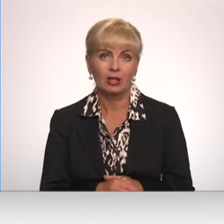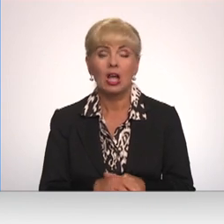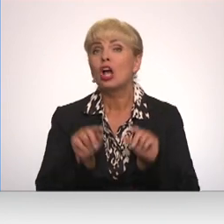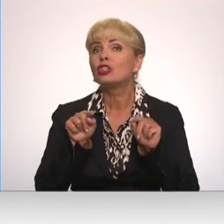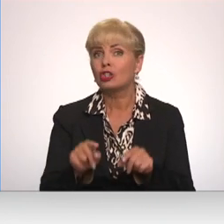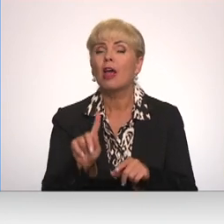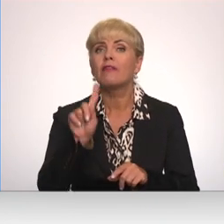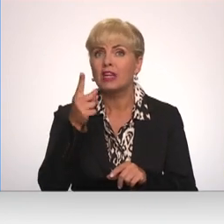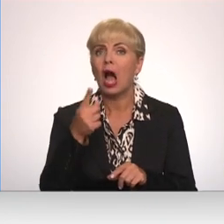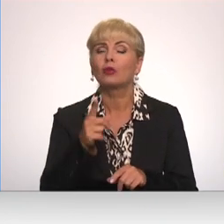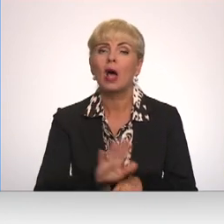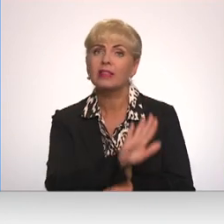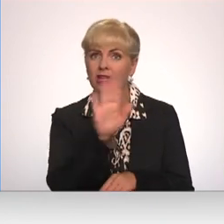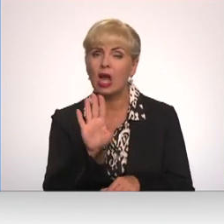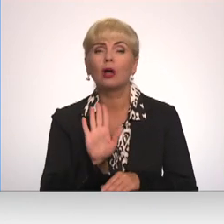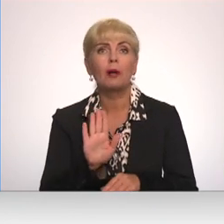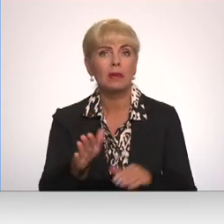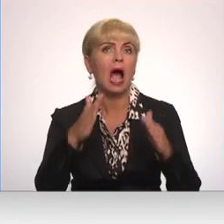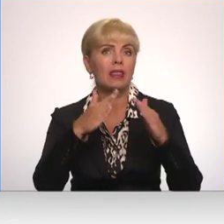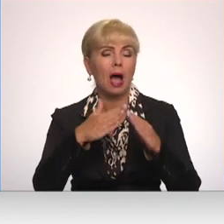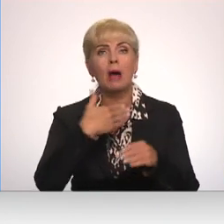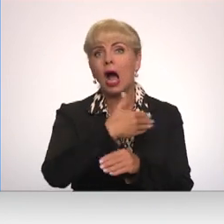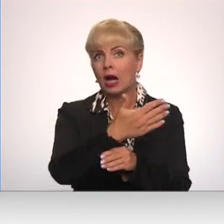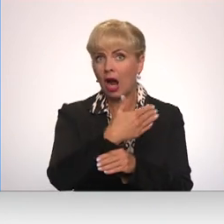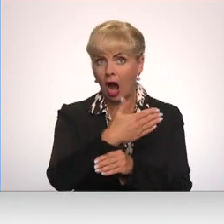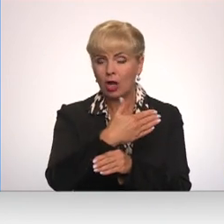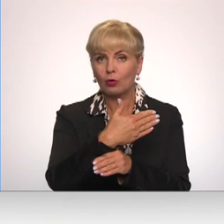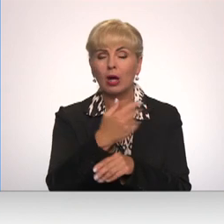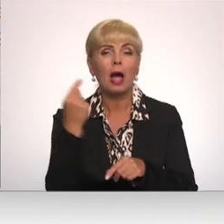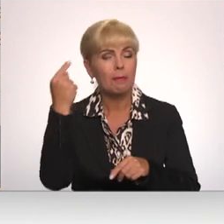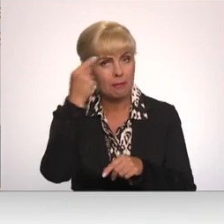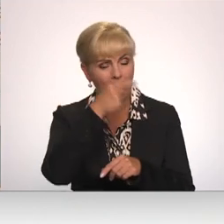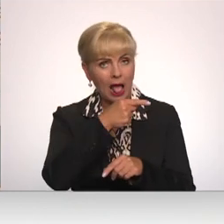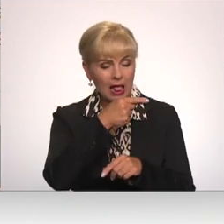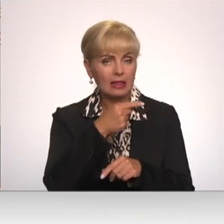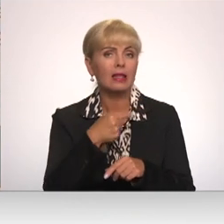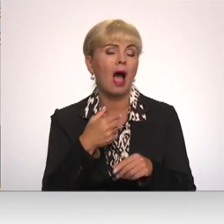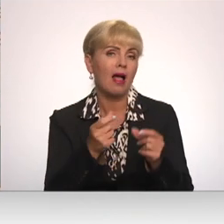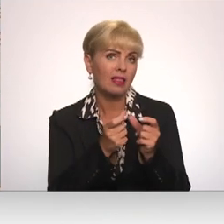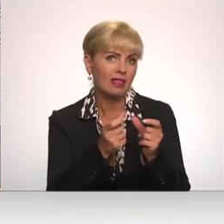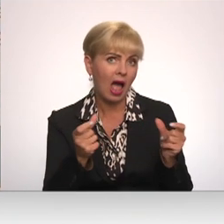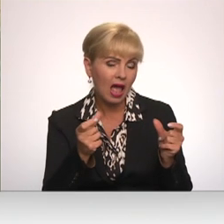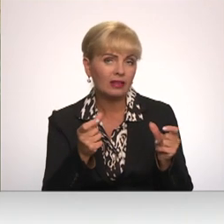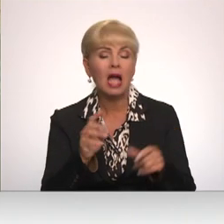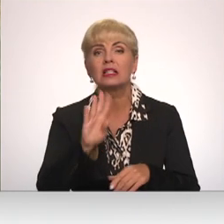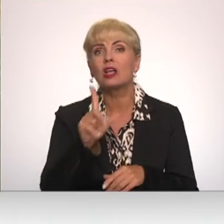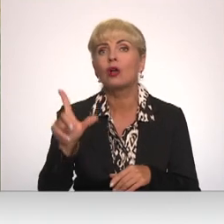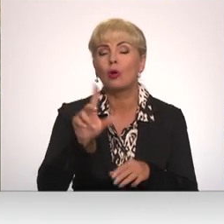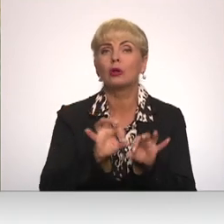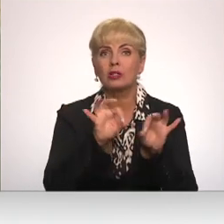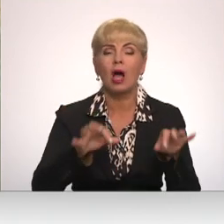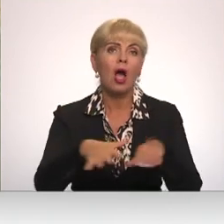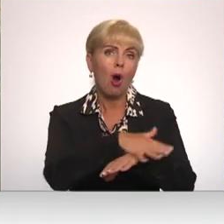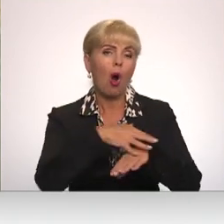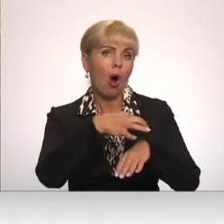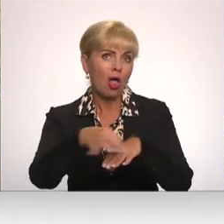Šī ir viena no dienām, kad pie namu karogiem piestiprināta melna sēru lente. 4. Jūlijas bija sākums holokaustam